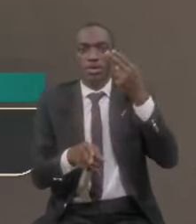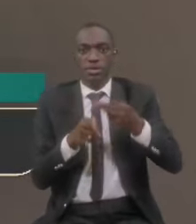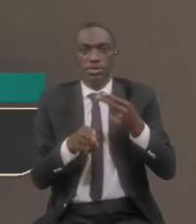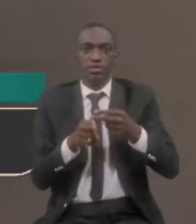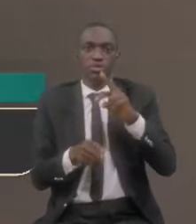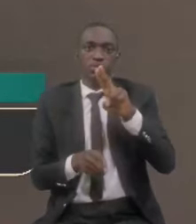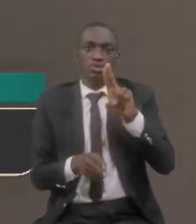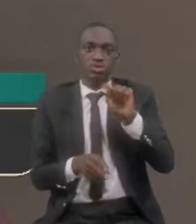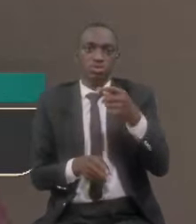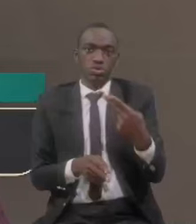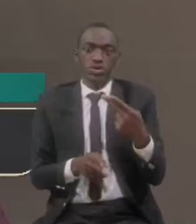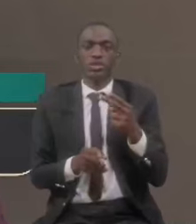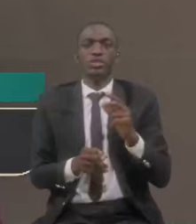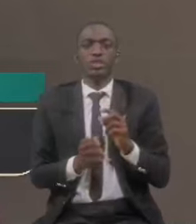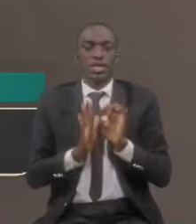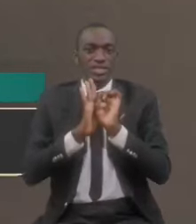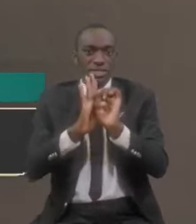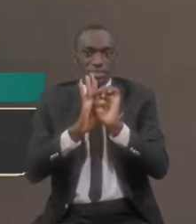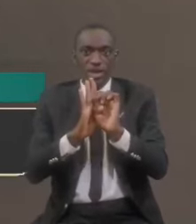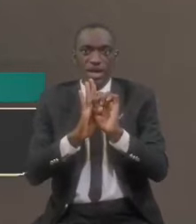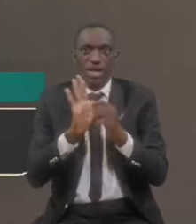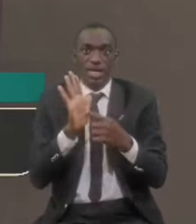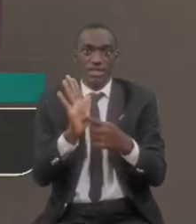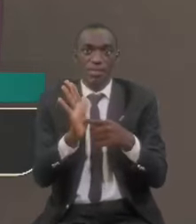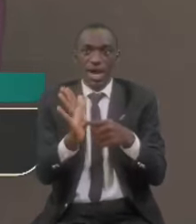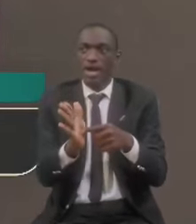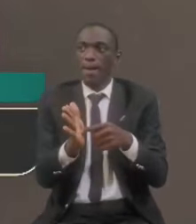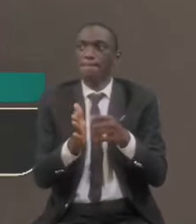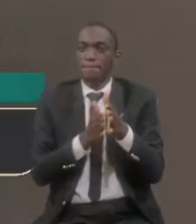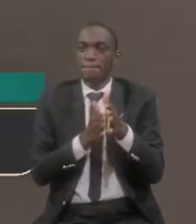La passion exemplaire de Ruth pour